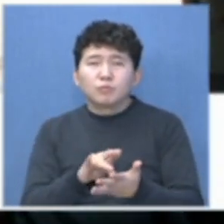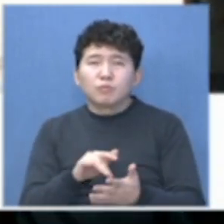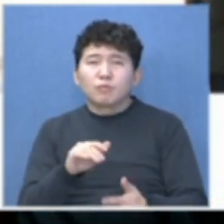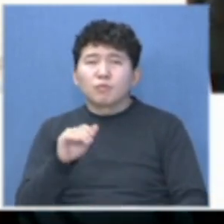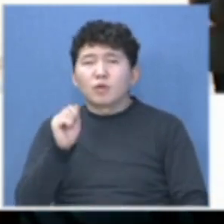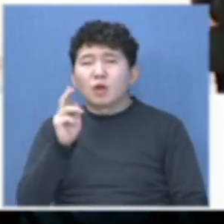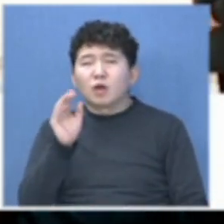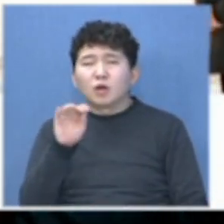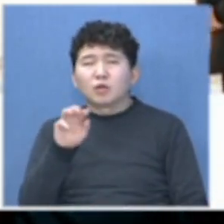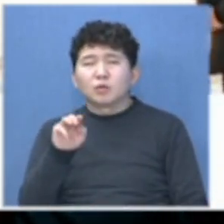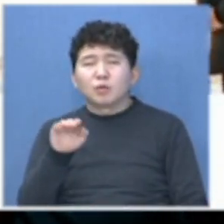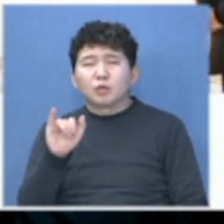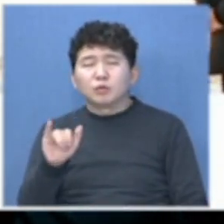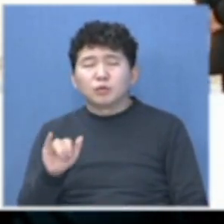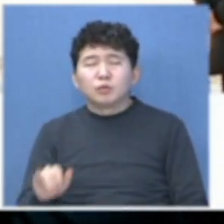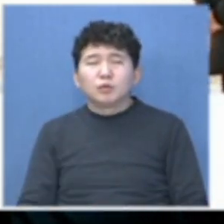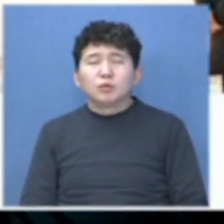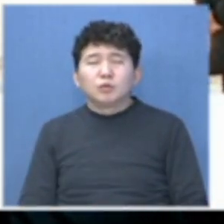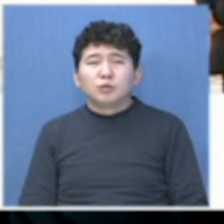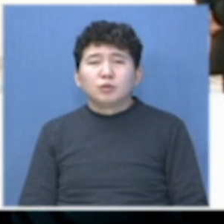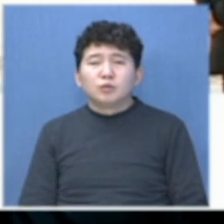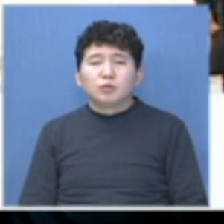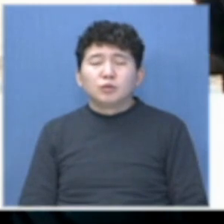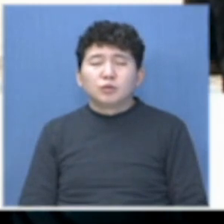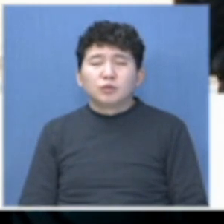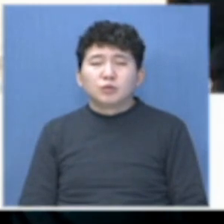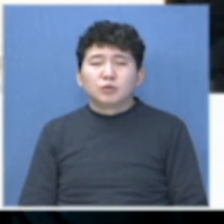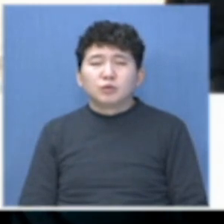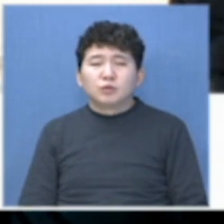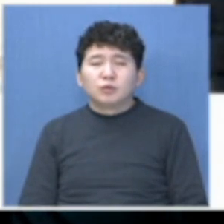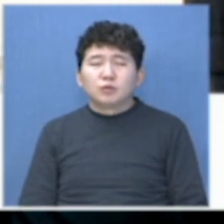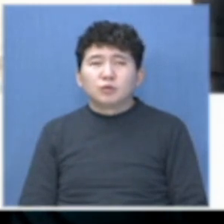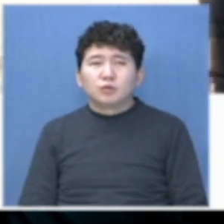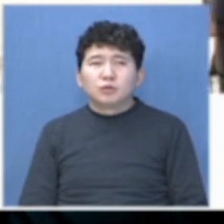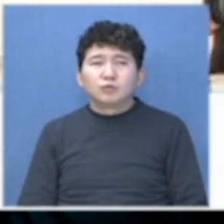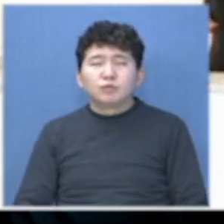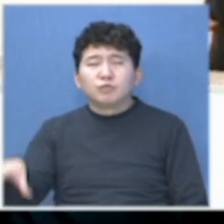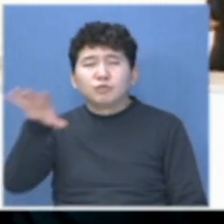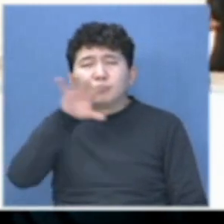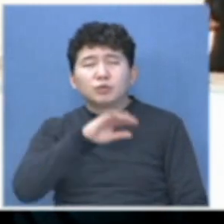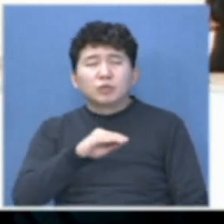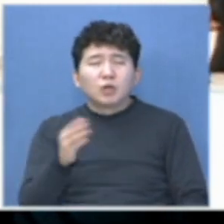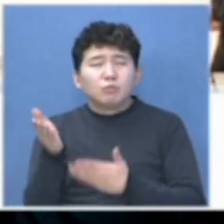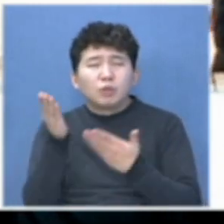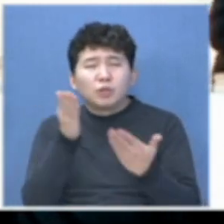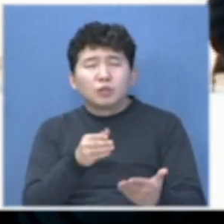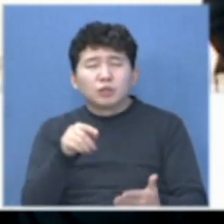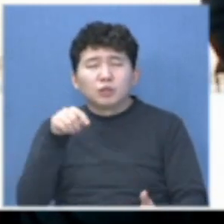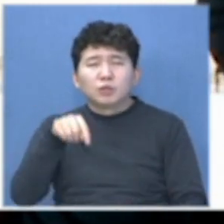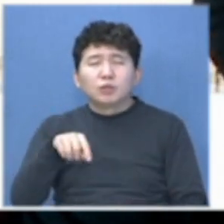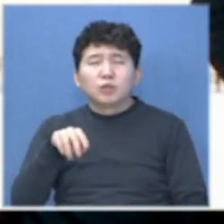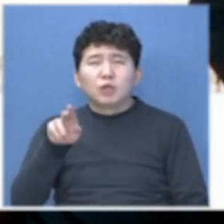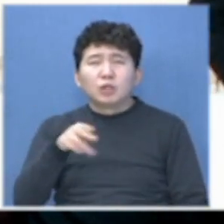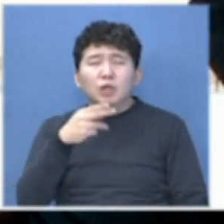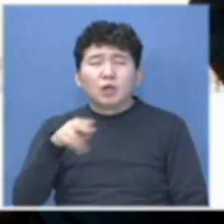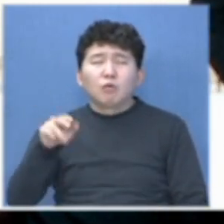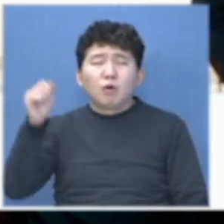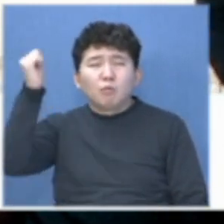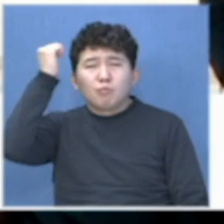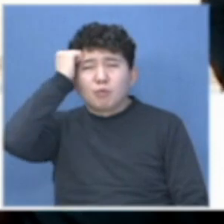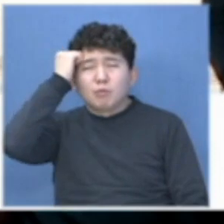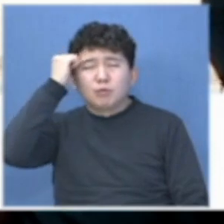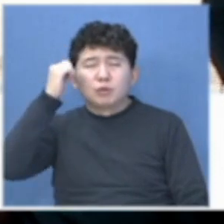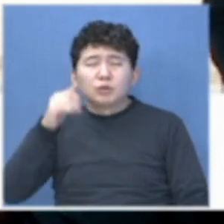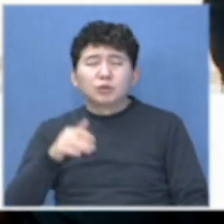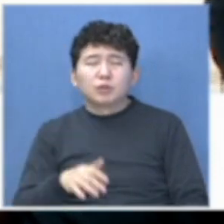үлкен шараға бастама жасап, барлығымыздың басымызды қосып, осындай желтоқсаншыларды ұлықтап жатқандарына көп